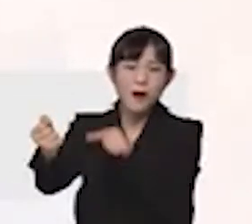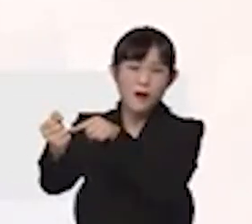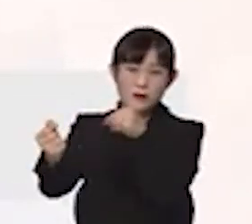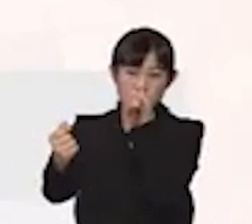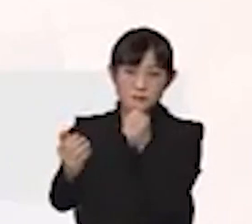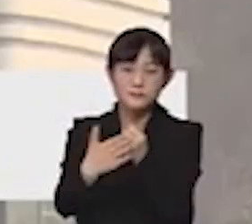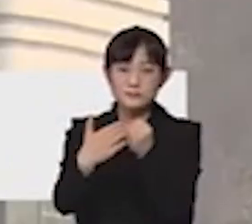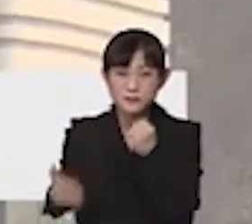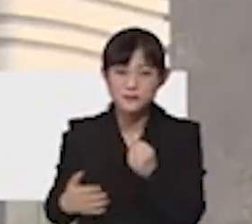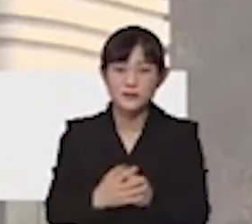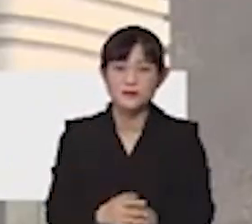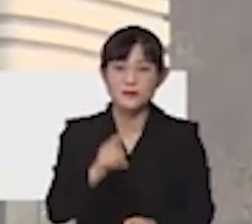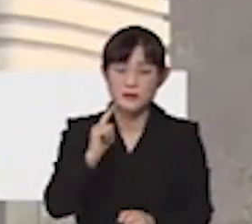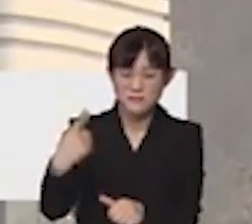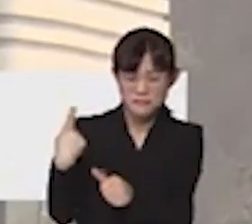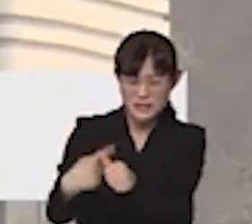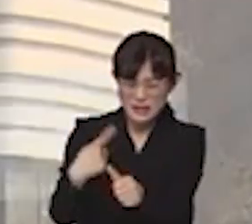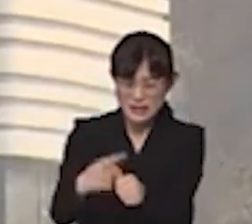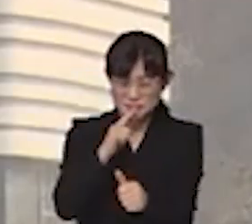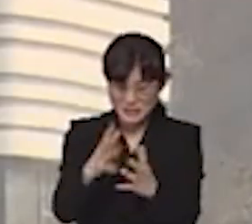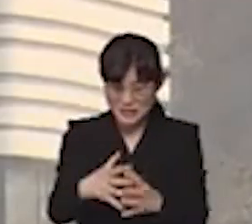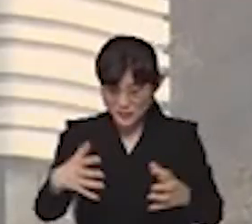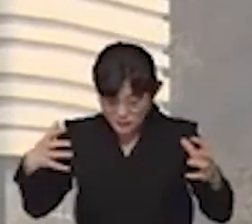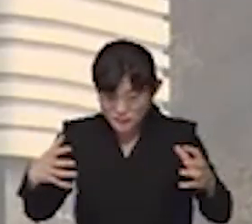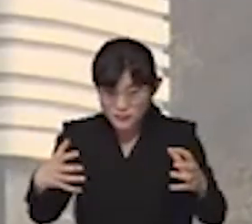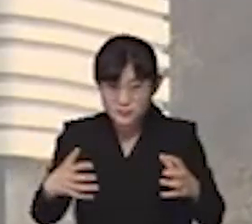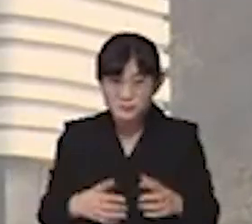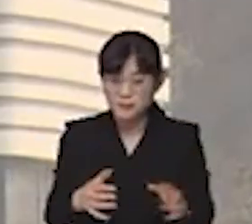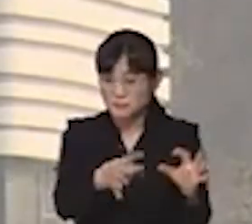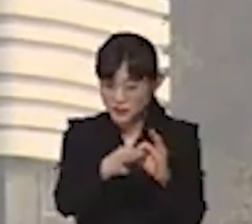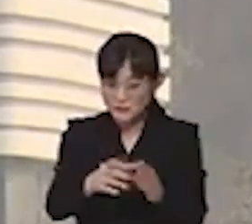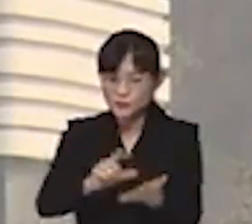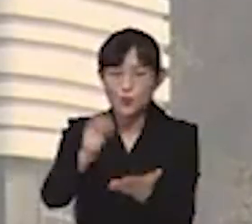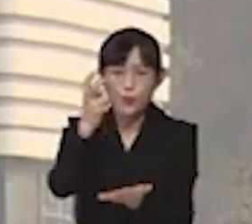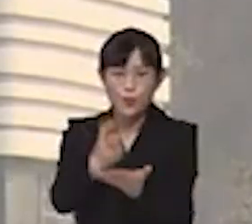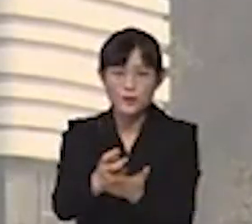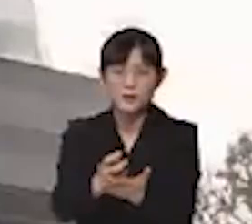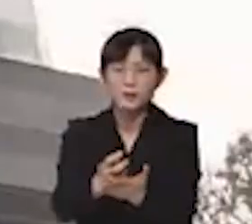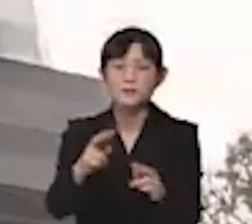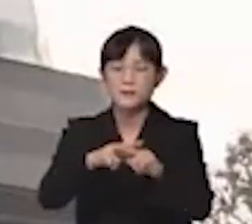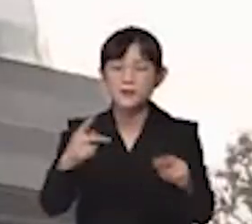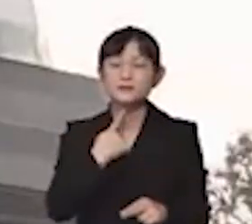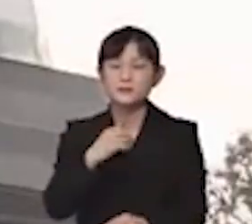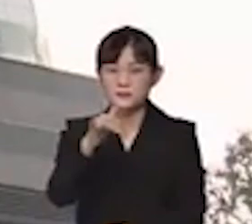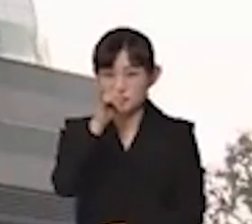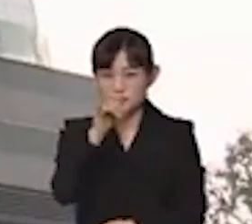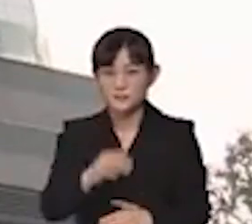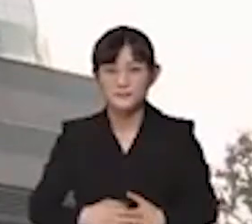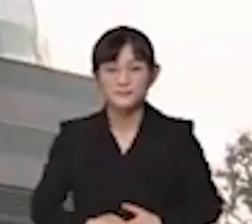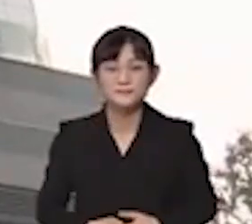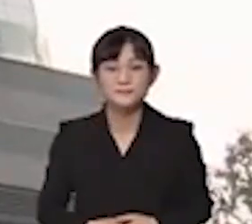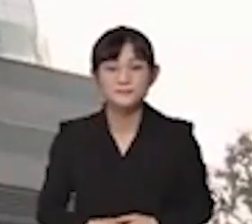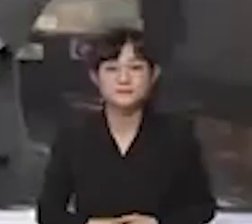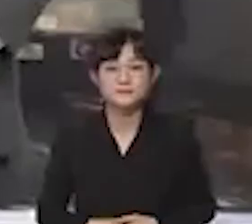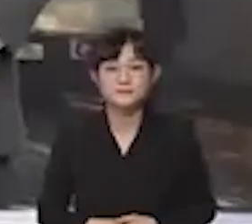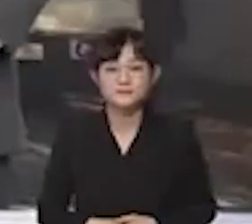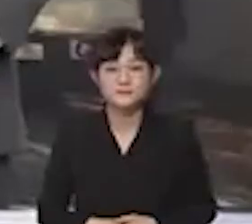사실이 드러나 이해충돌 논란과 비판이 커지면서 해당 조례를 철회한 바 있습니다.